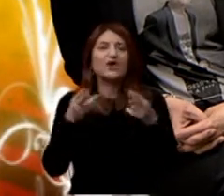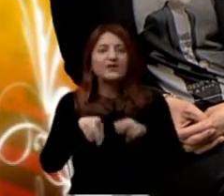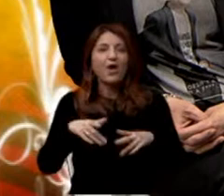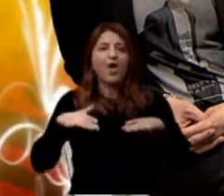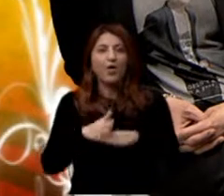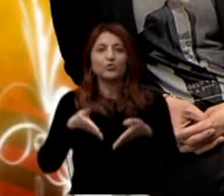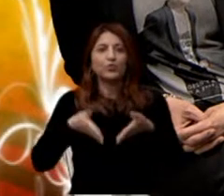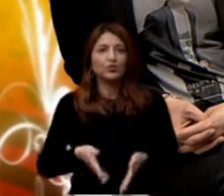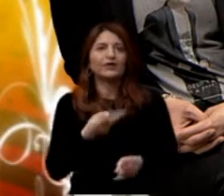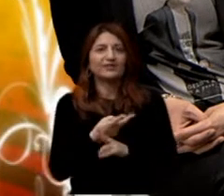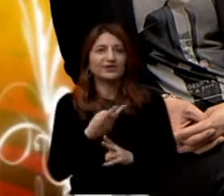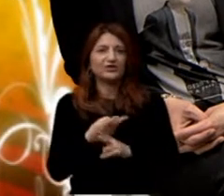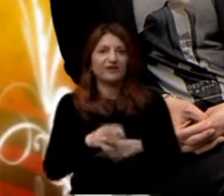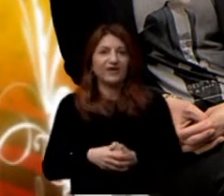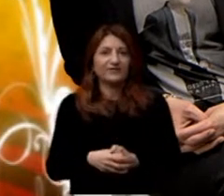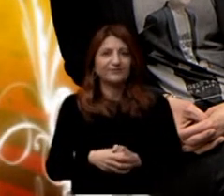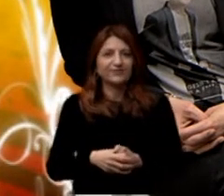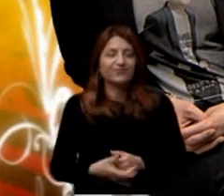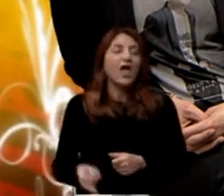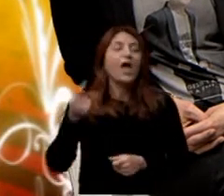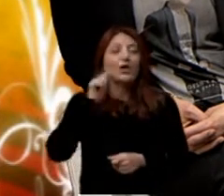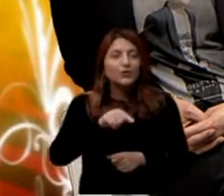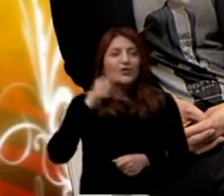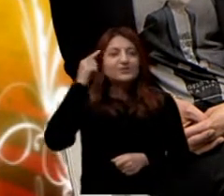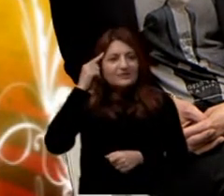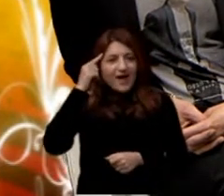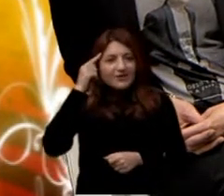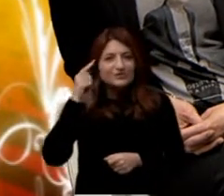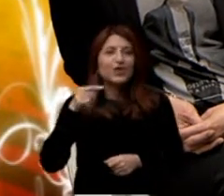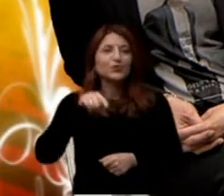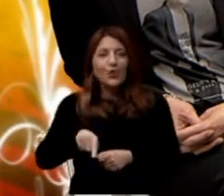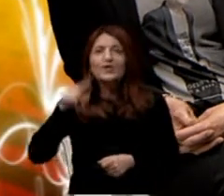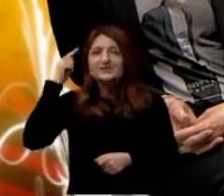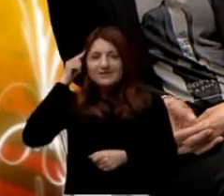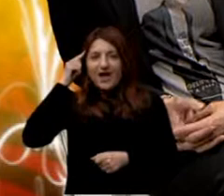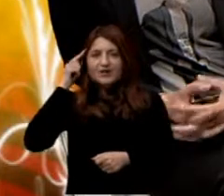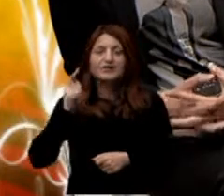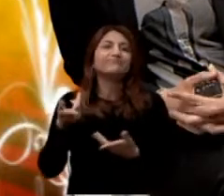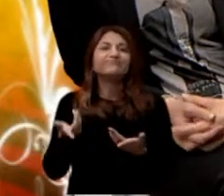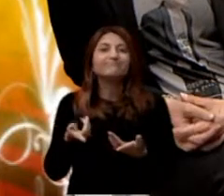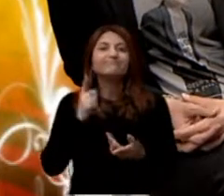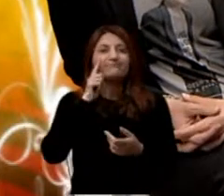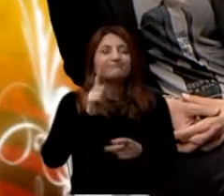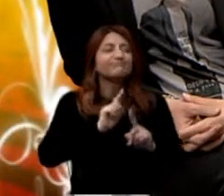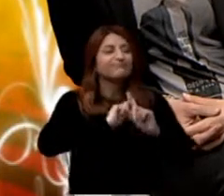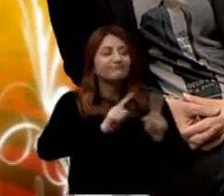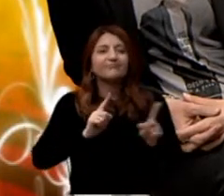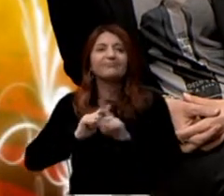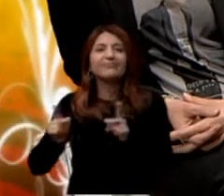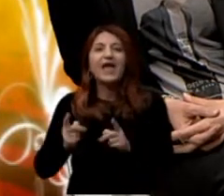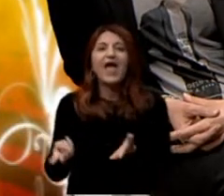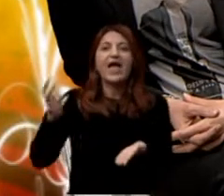u toj državi. Tako je. To znači, dobro. To znači sljedeće, da razlikujemo